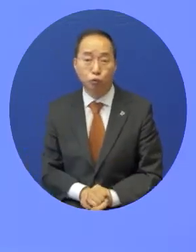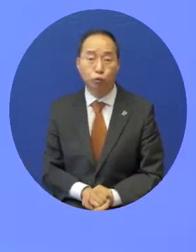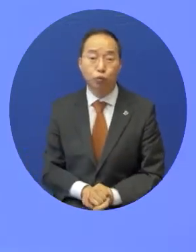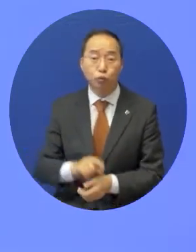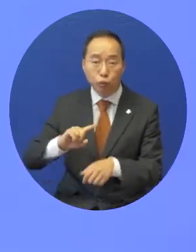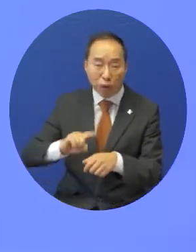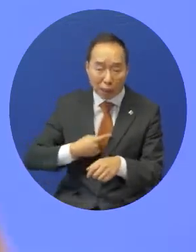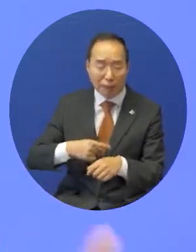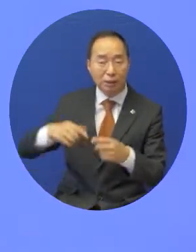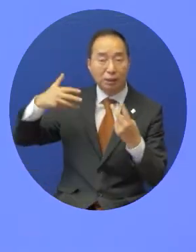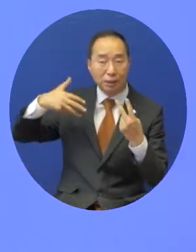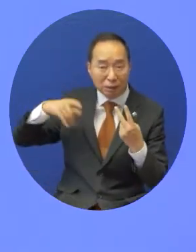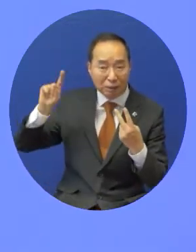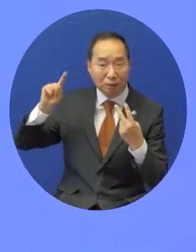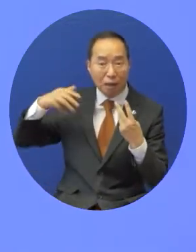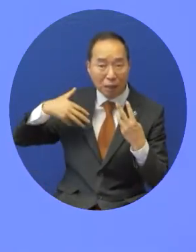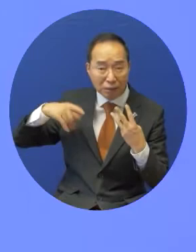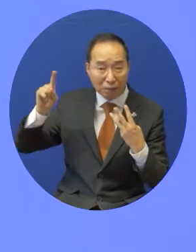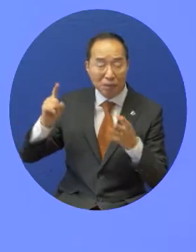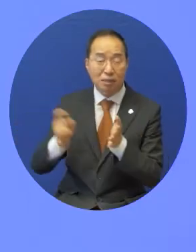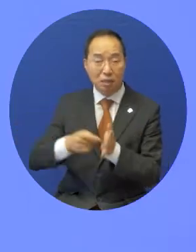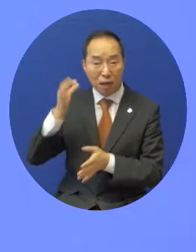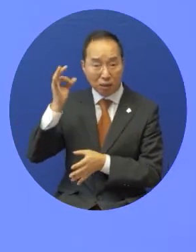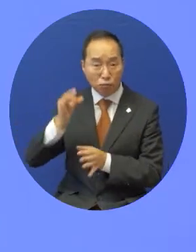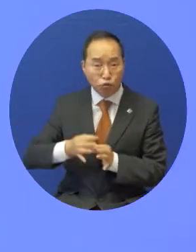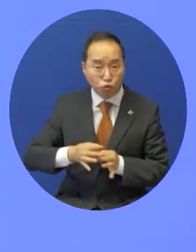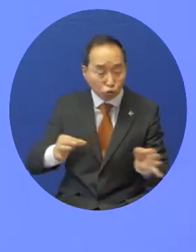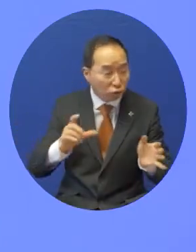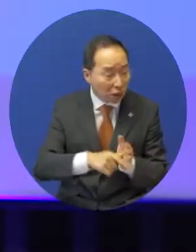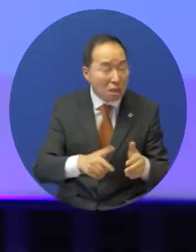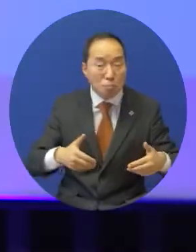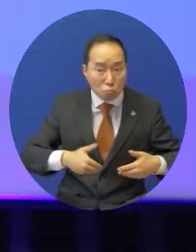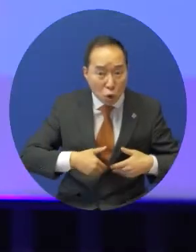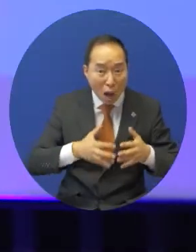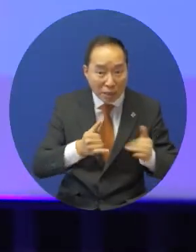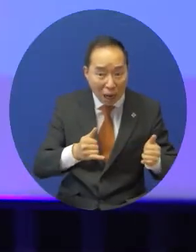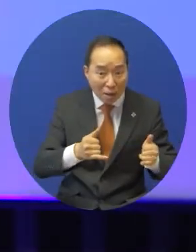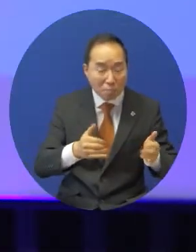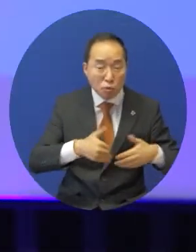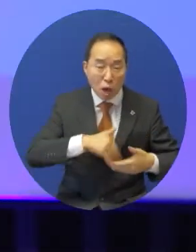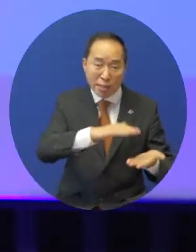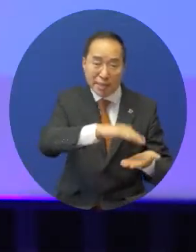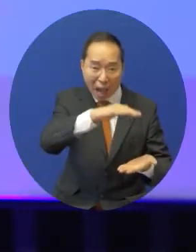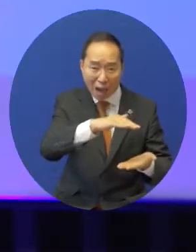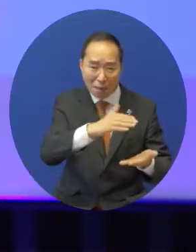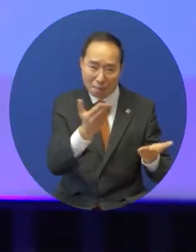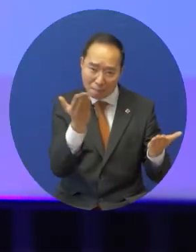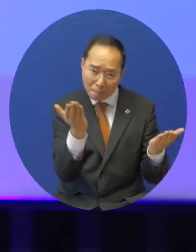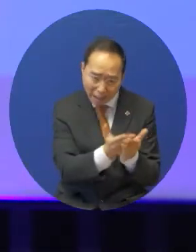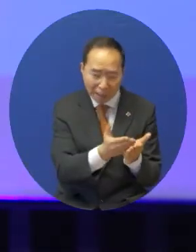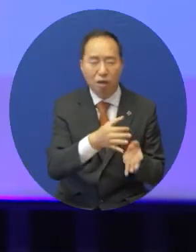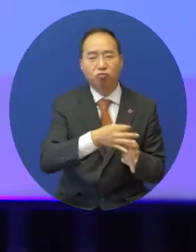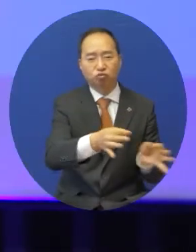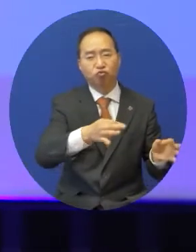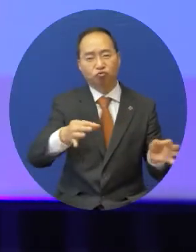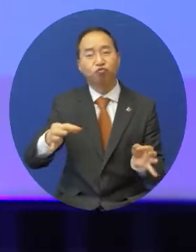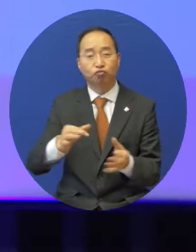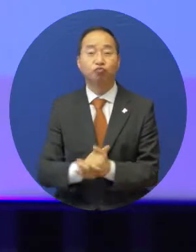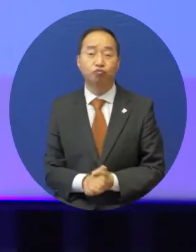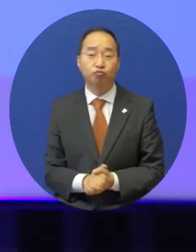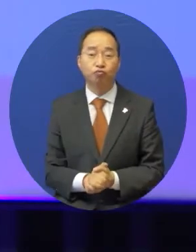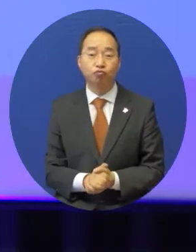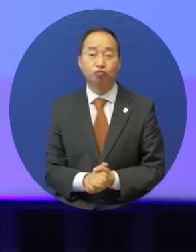있잖아요. 그럼 제 2차, 3차 재난지원금을 줄 때 정말 필요한 사람한테 필요한 양만큼